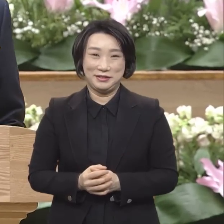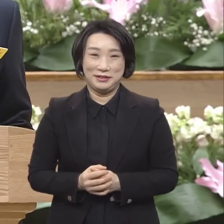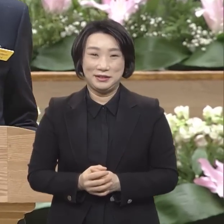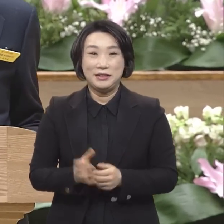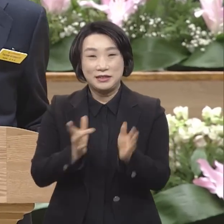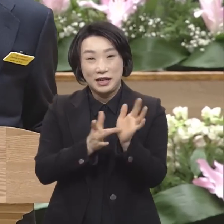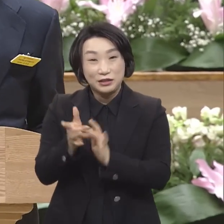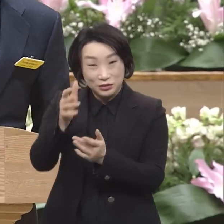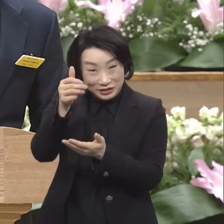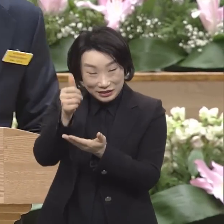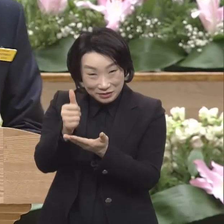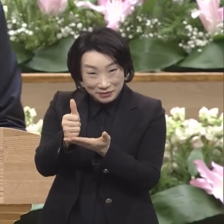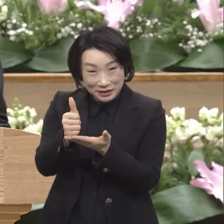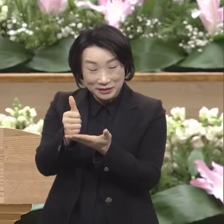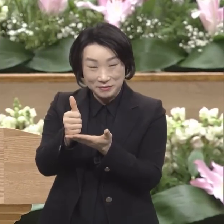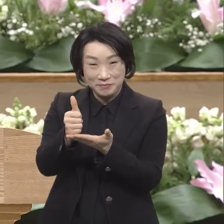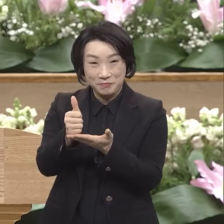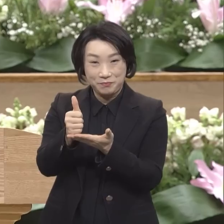예수께서